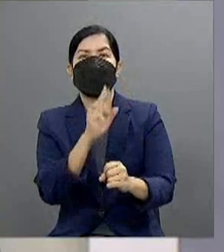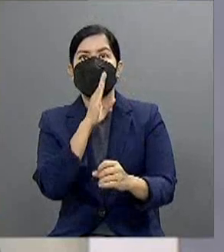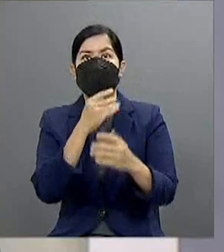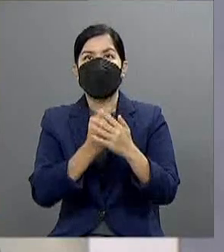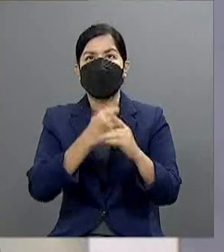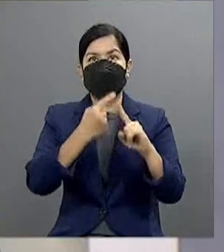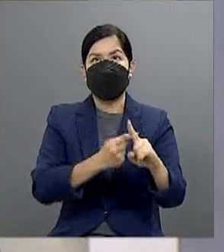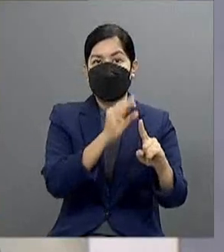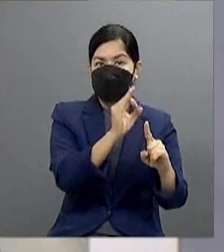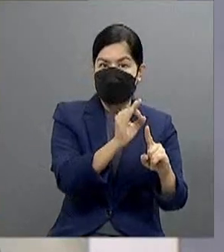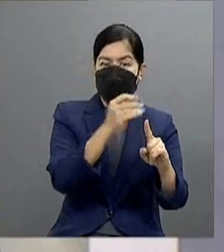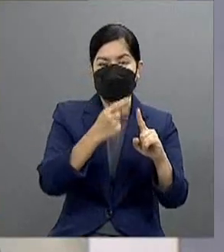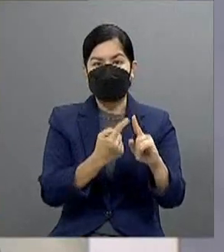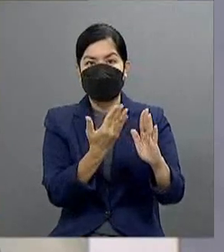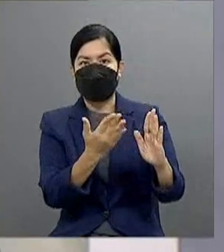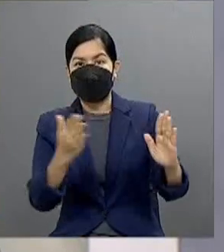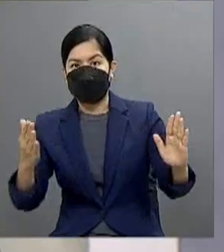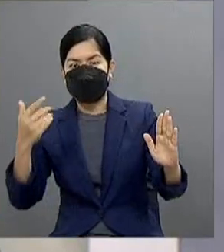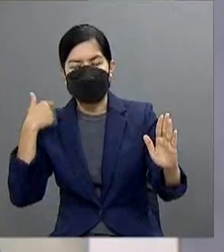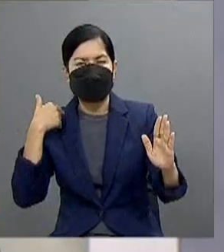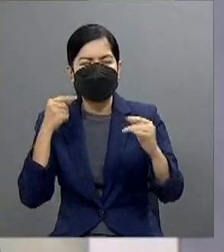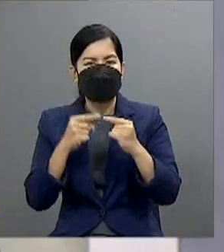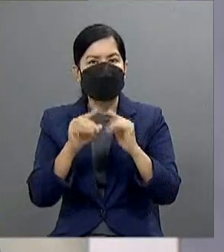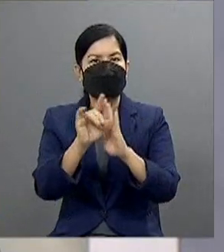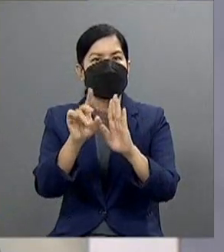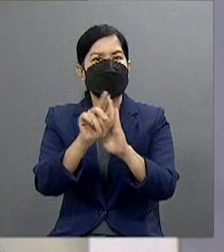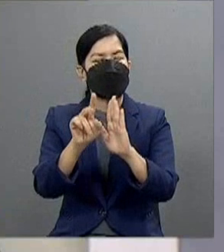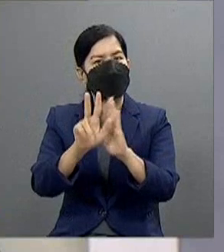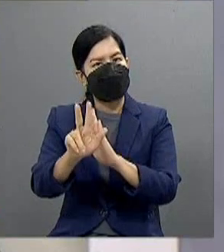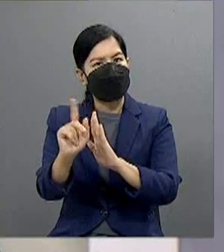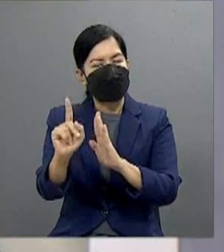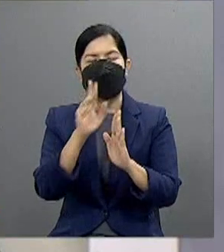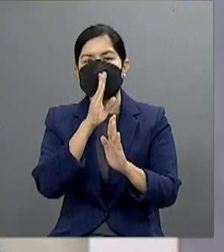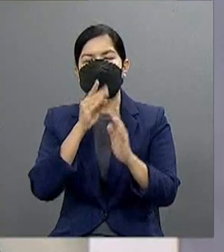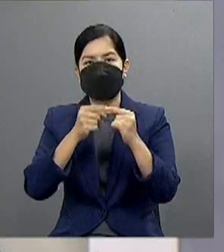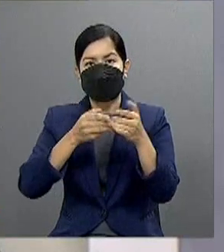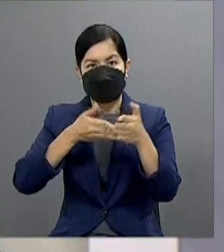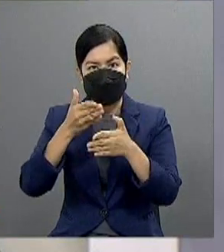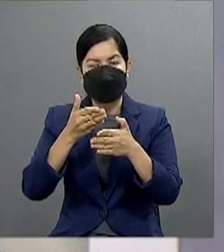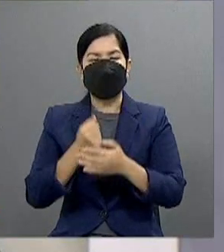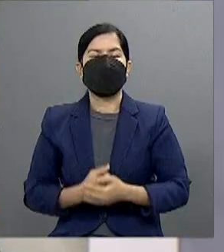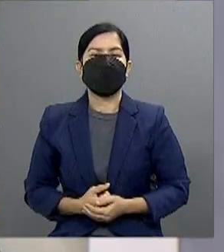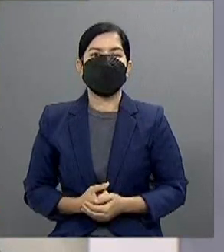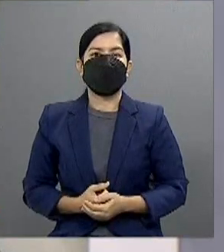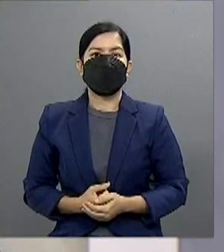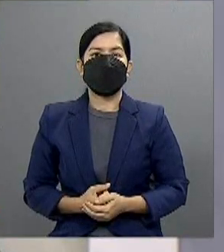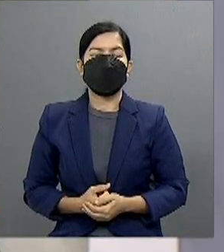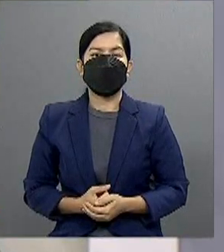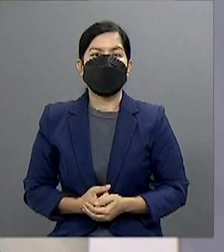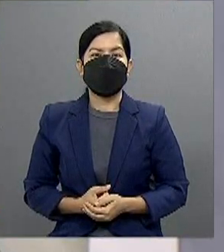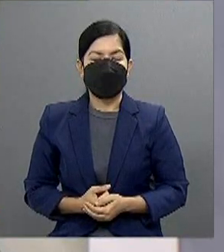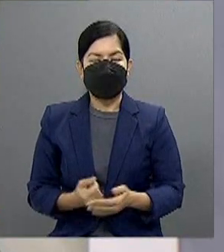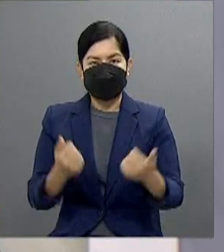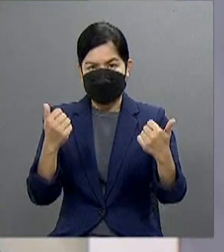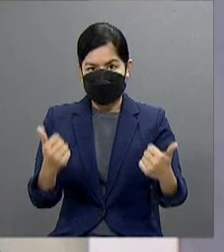ส3จะตามมาเมื่อไหร่แล้วจะได้ขึ้นทะเบียนเมื่อไหร่ฮะถ้าเกิดว่าประสบความสำเร็จ ครับต